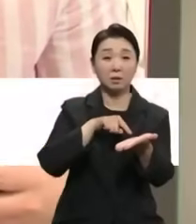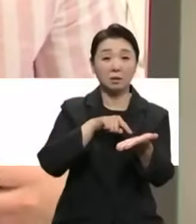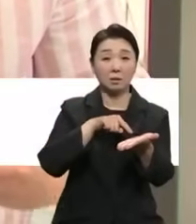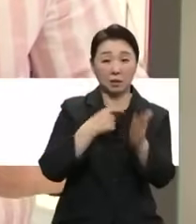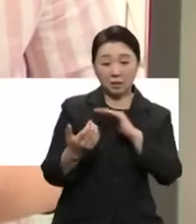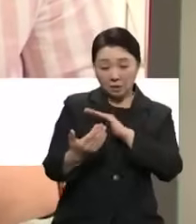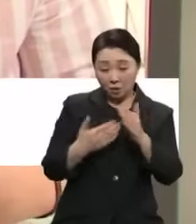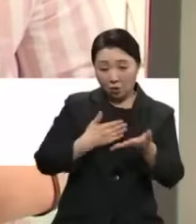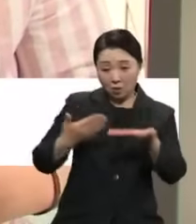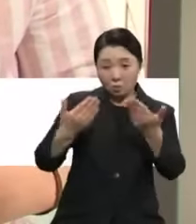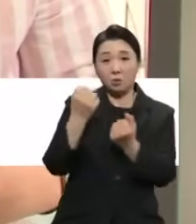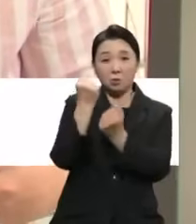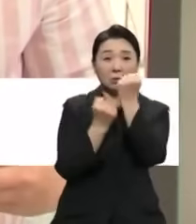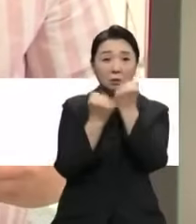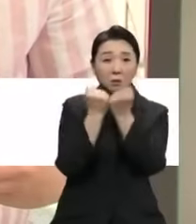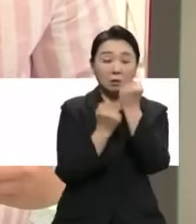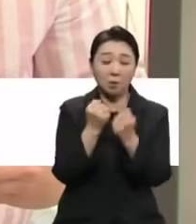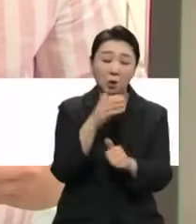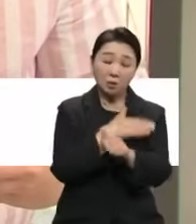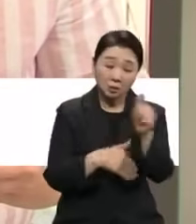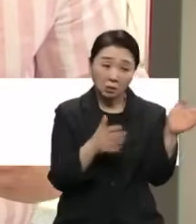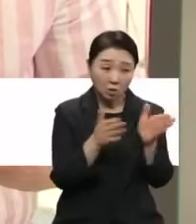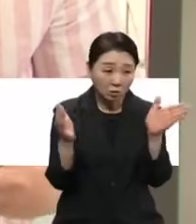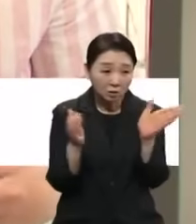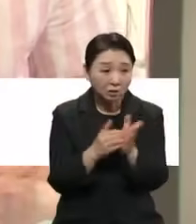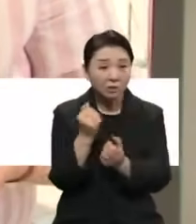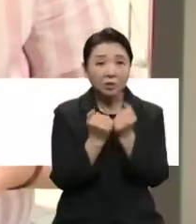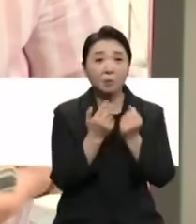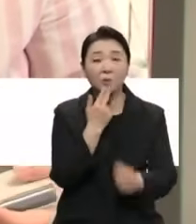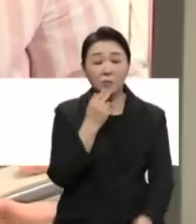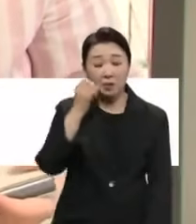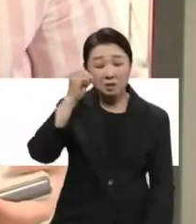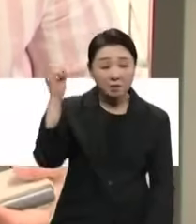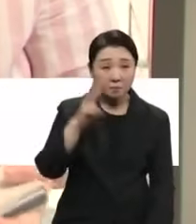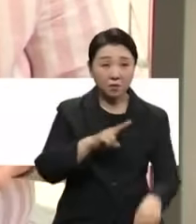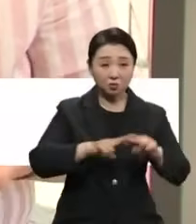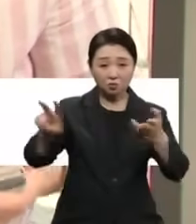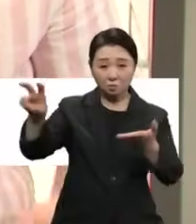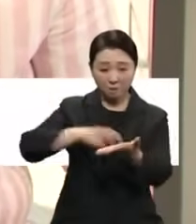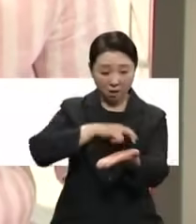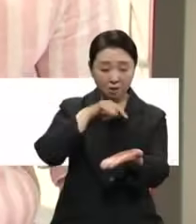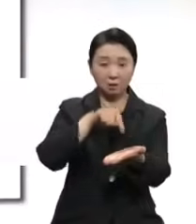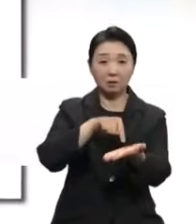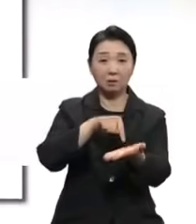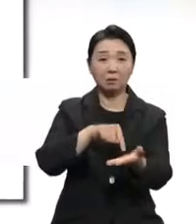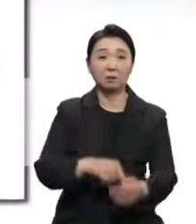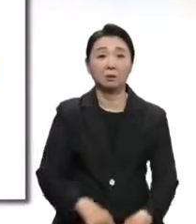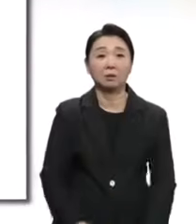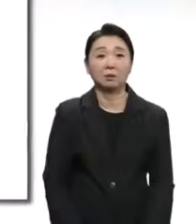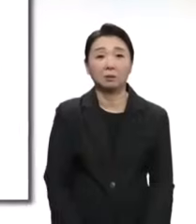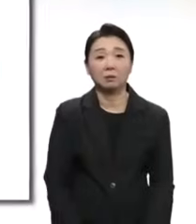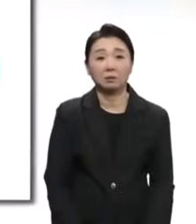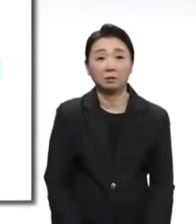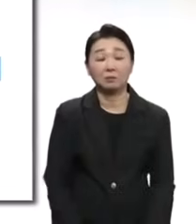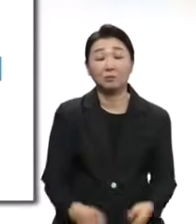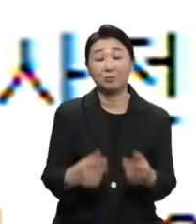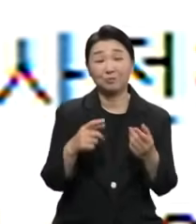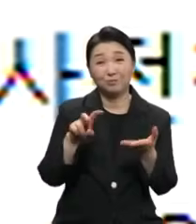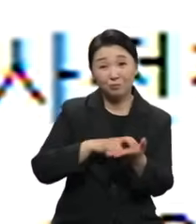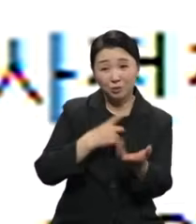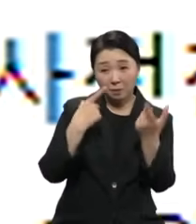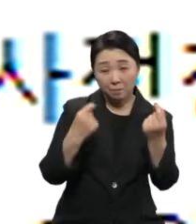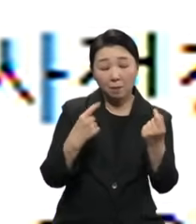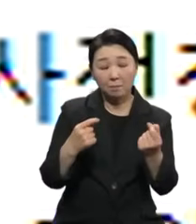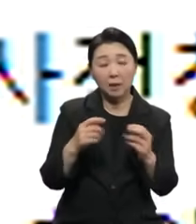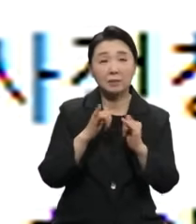통보나 설명회나 상황 정리나 이런 것들의 설명 없이 안내 문자가 일방적으로 가게 된 거죠. 같은 문자를 받은